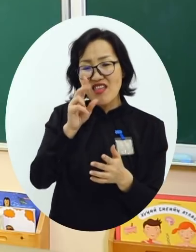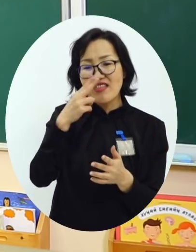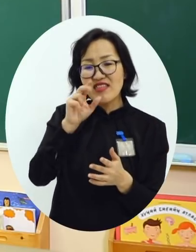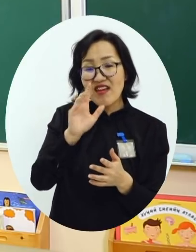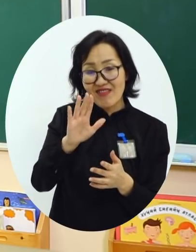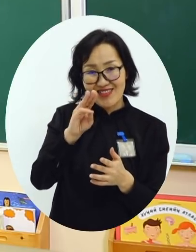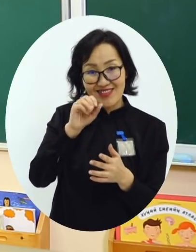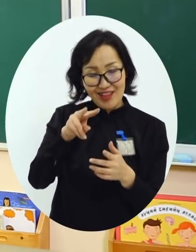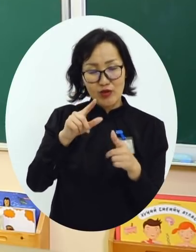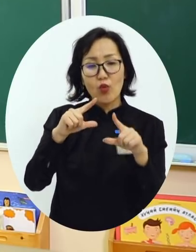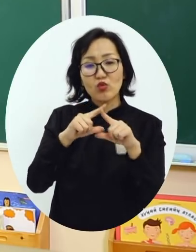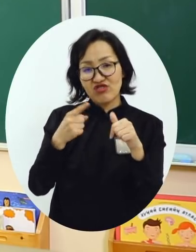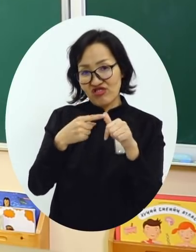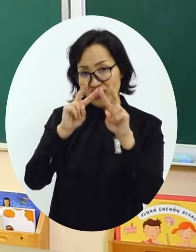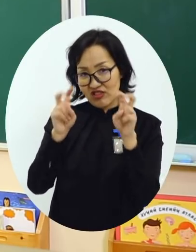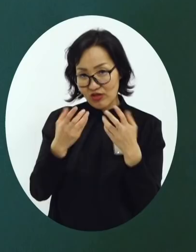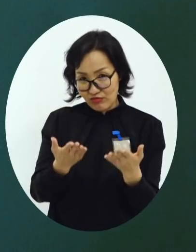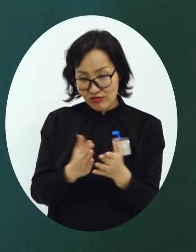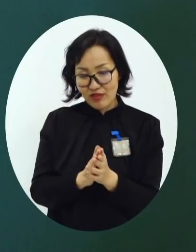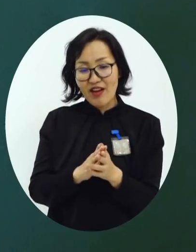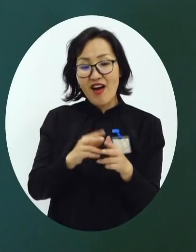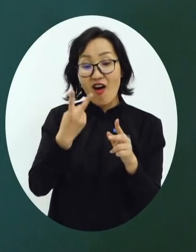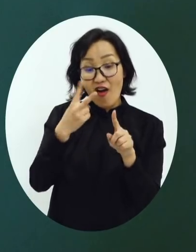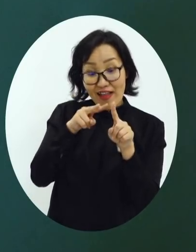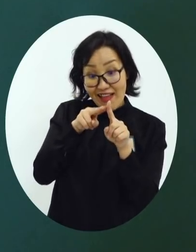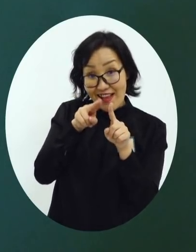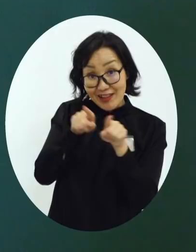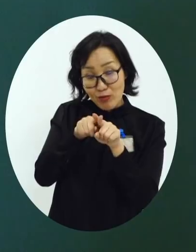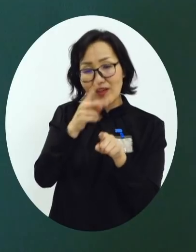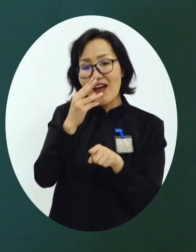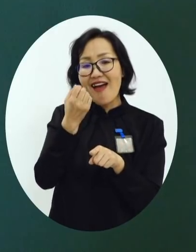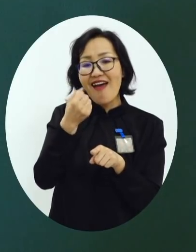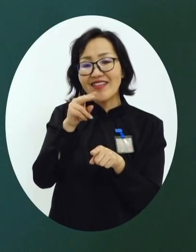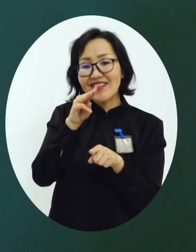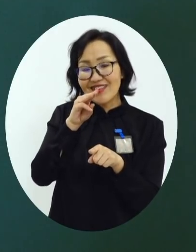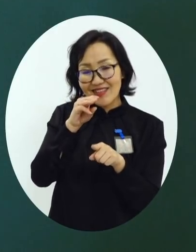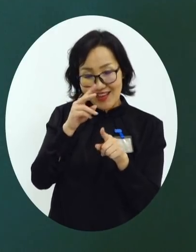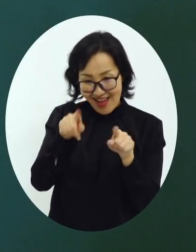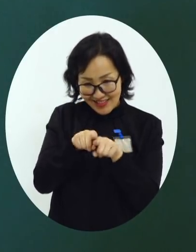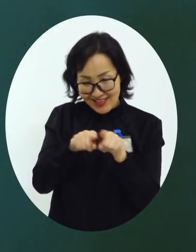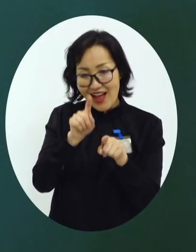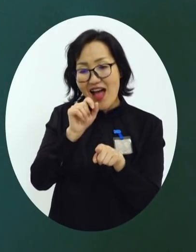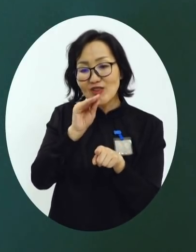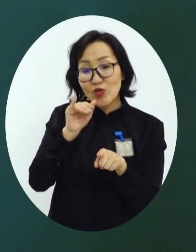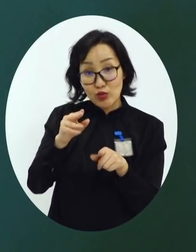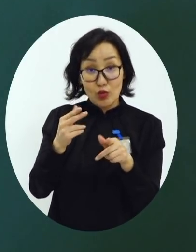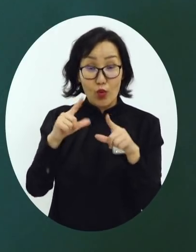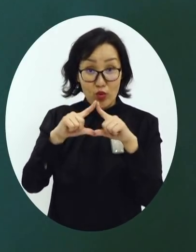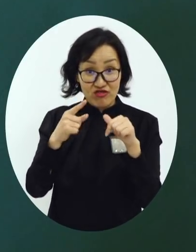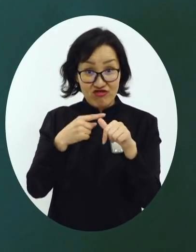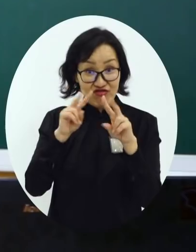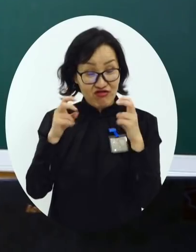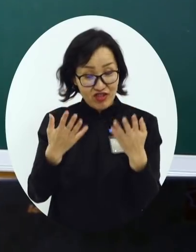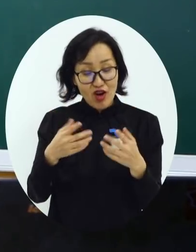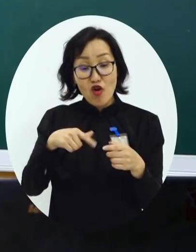талт, адил хажууд, элдв талт гэж гурвалжныг талаар нь ангилдаг байх нэ. За, тэгвэл бүгдээрээ өөрсөндөө